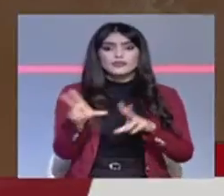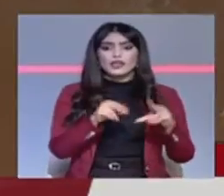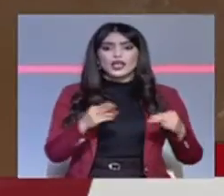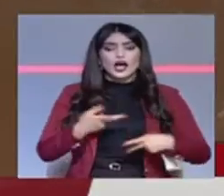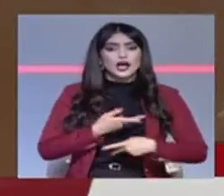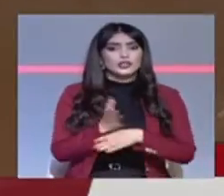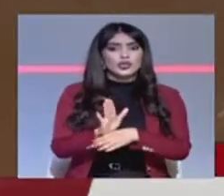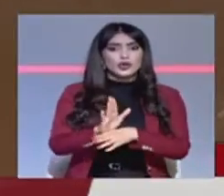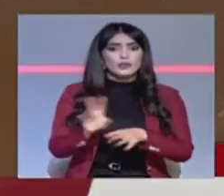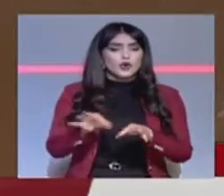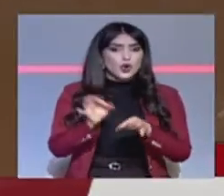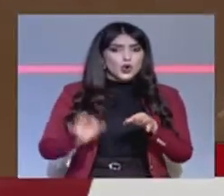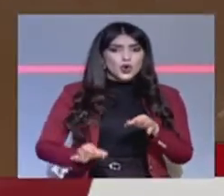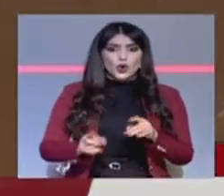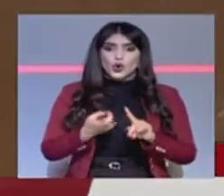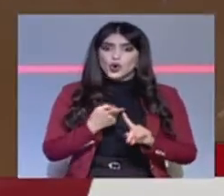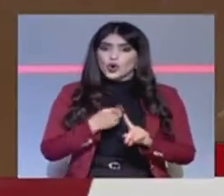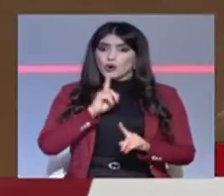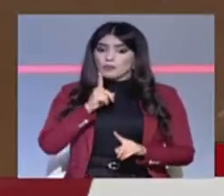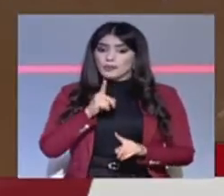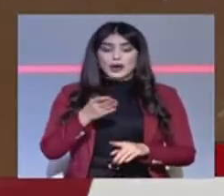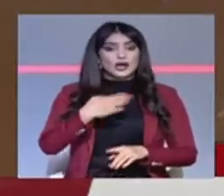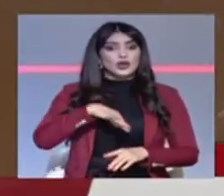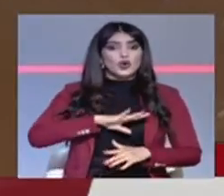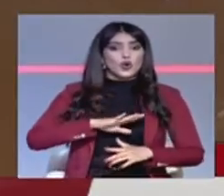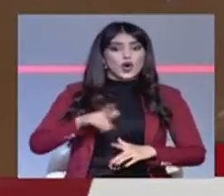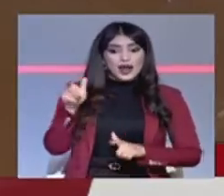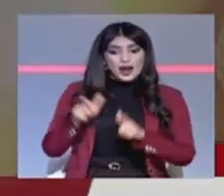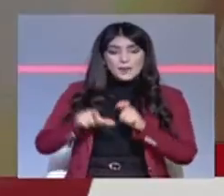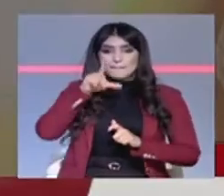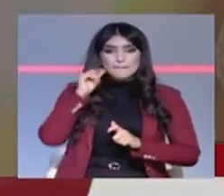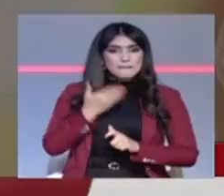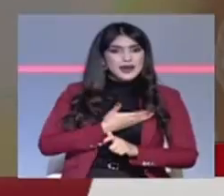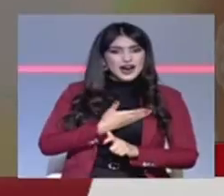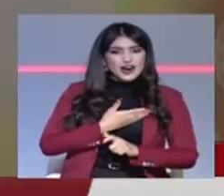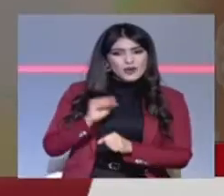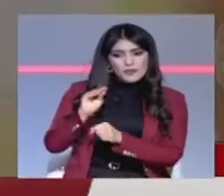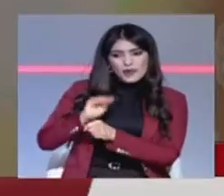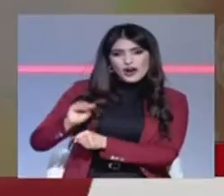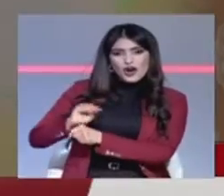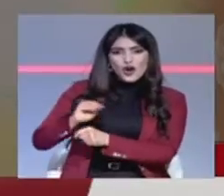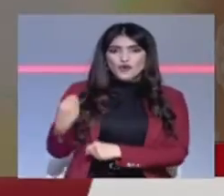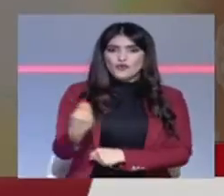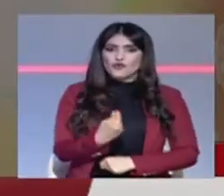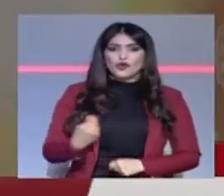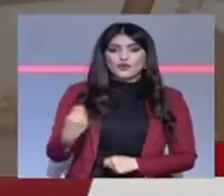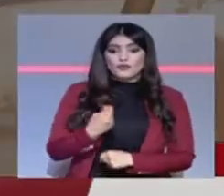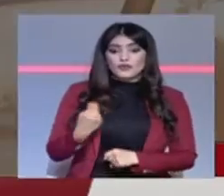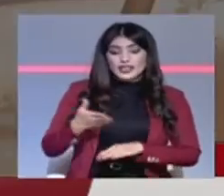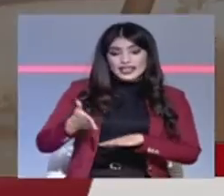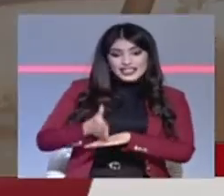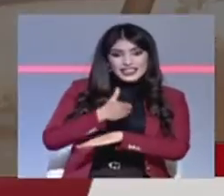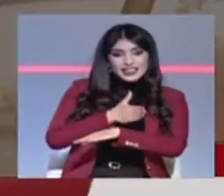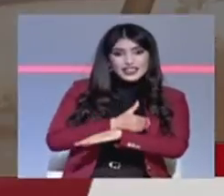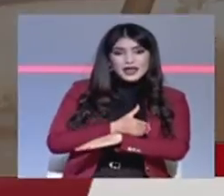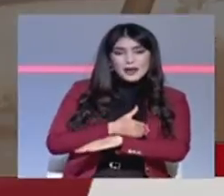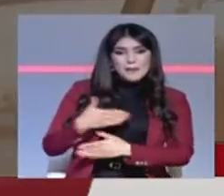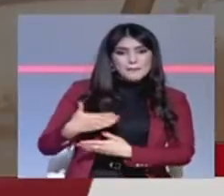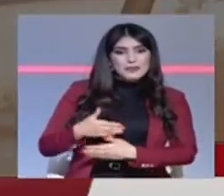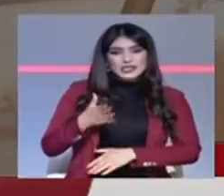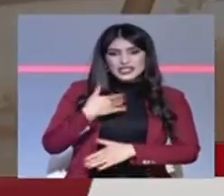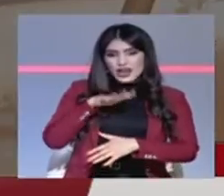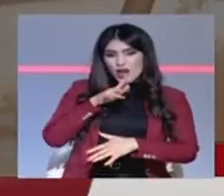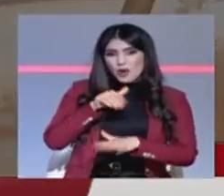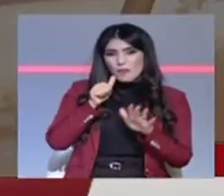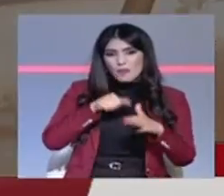الدراسه المتعلقه ب معارفه وقدراته وتعامل الاولياء في مرحله الطفوله المبكره والتي من ابرز انه